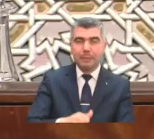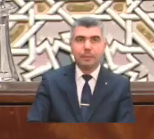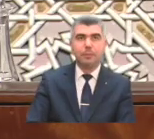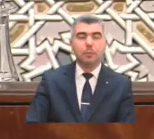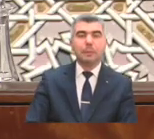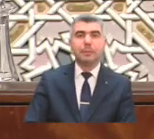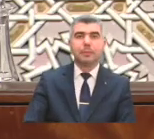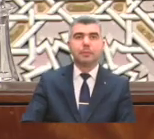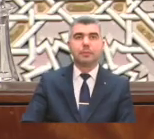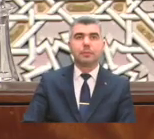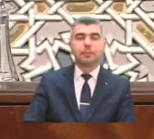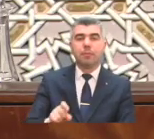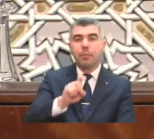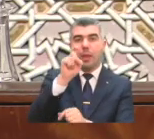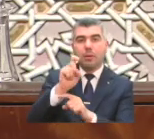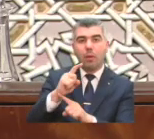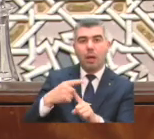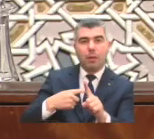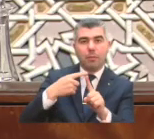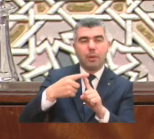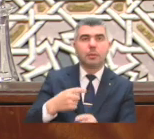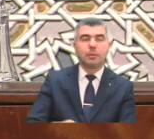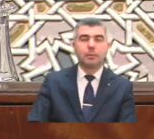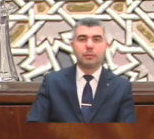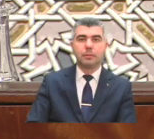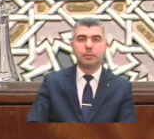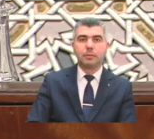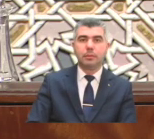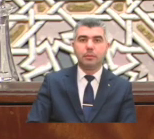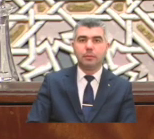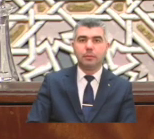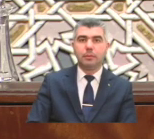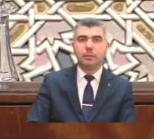هل هناك من تعقيبات إضافية في الموضوع؟